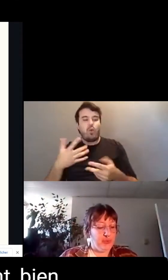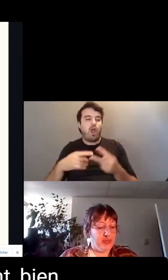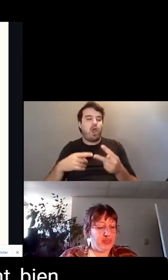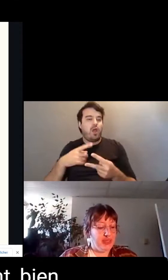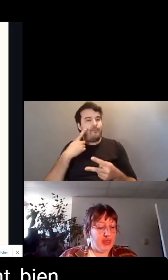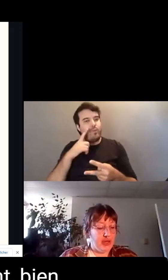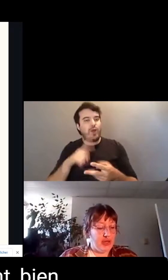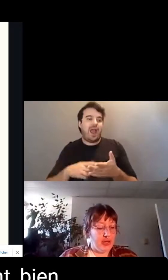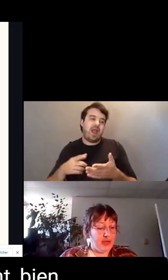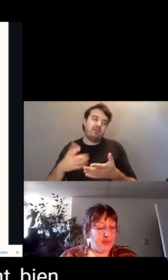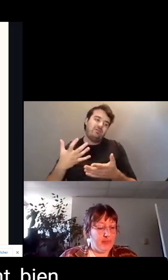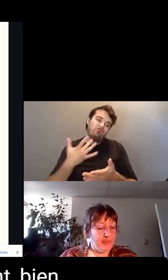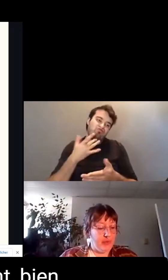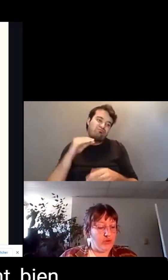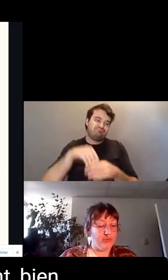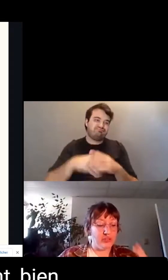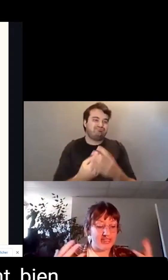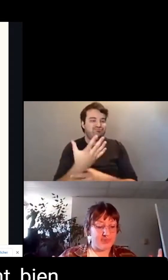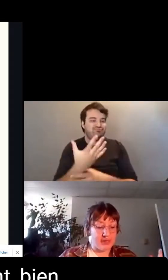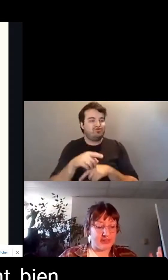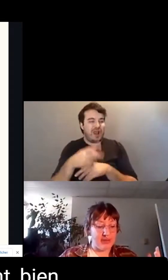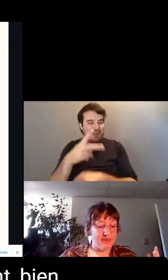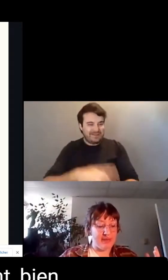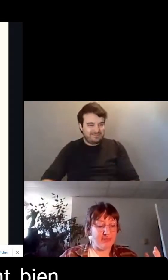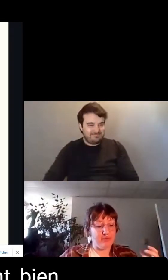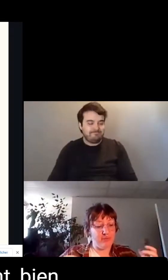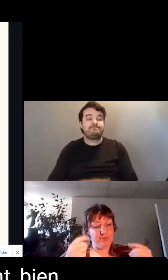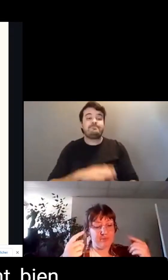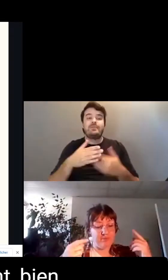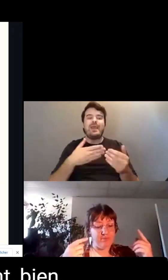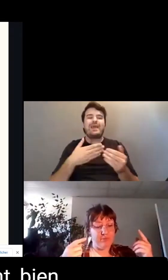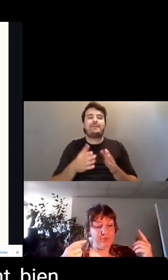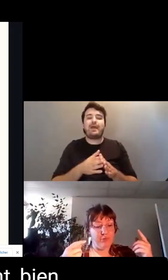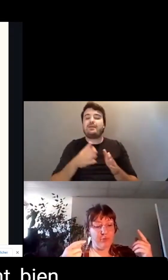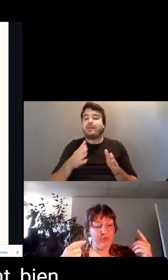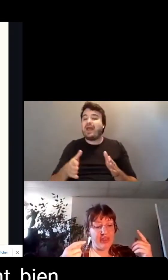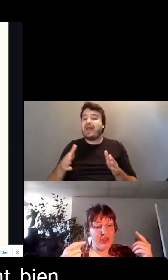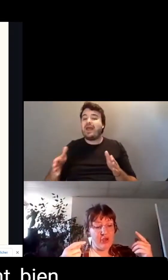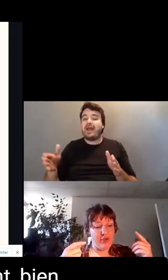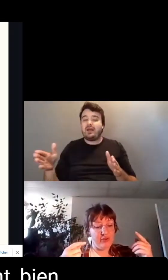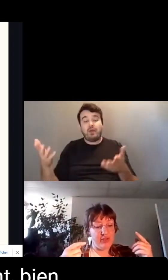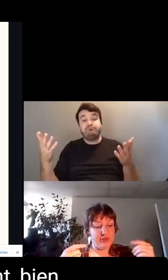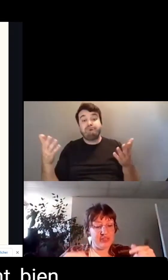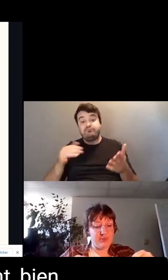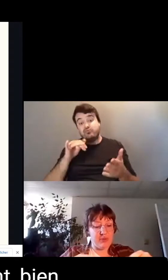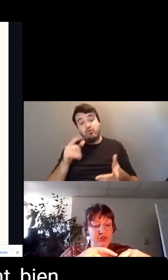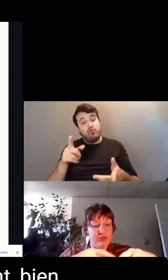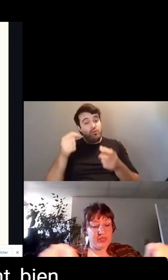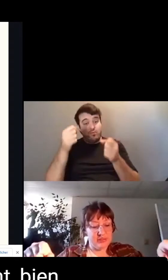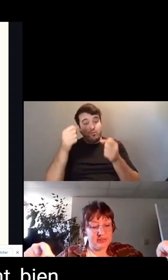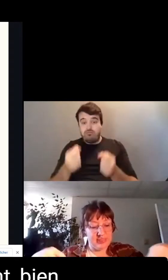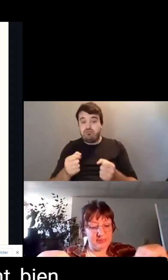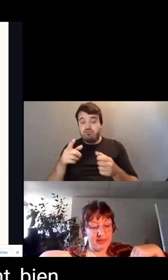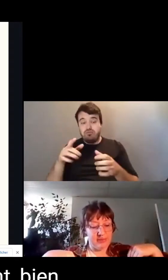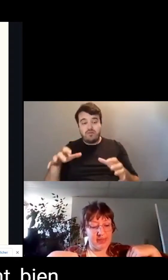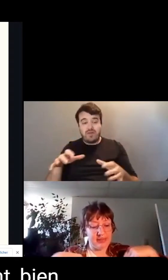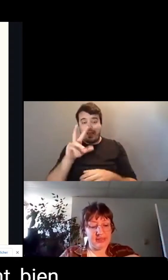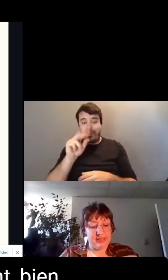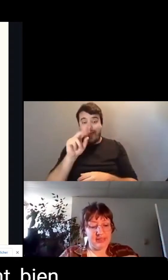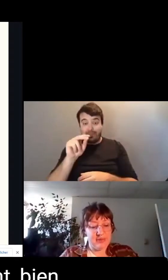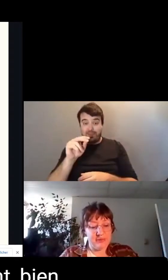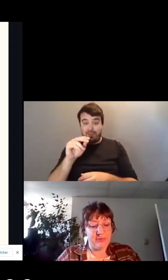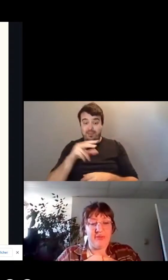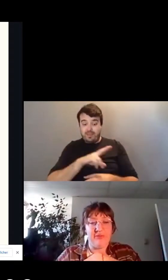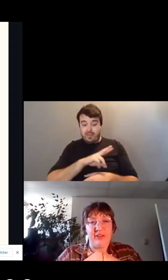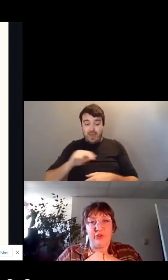Et puis, au niveau de l'espacement, bien, vous pouvez, dans un espace de 30 cm par